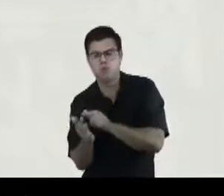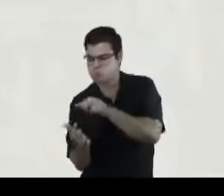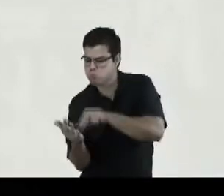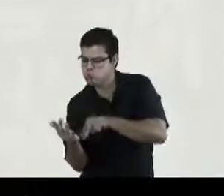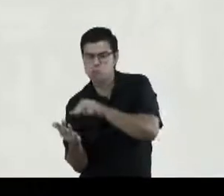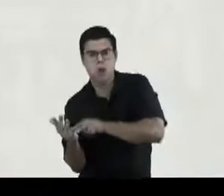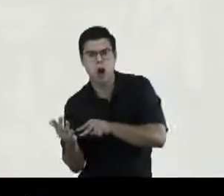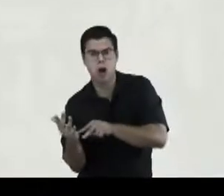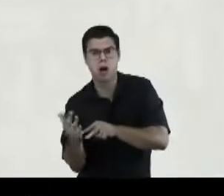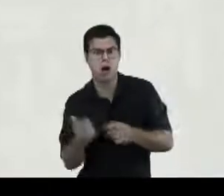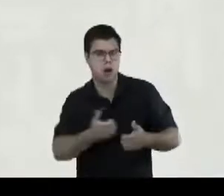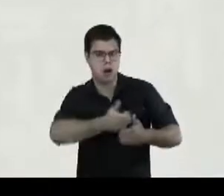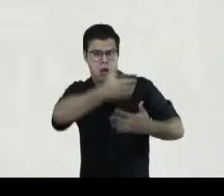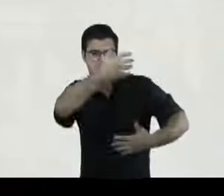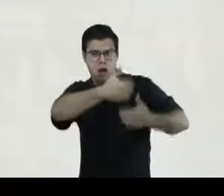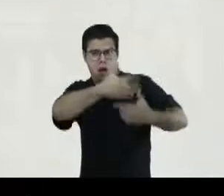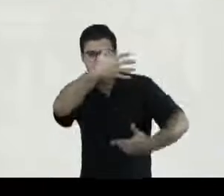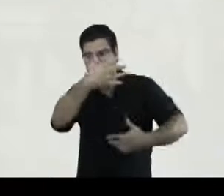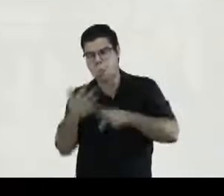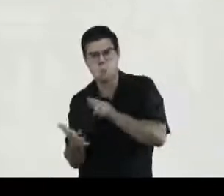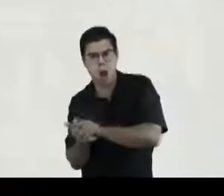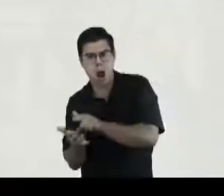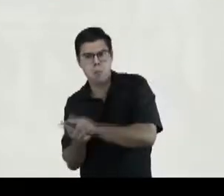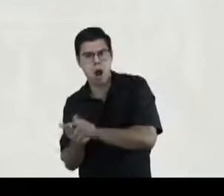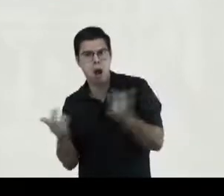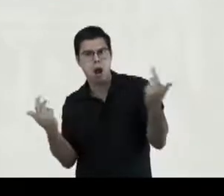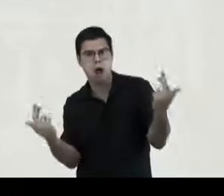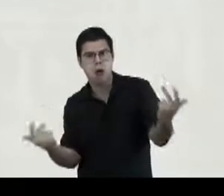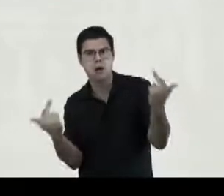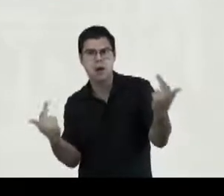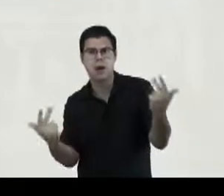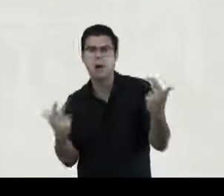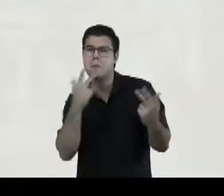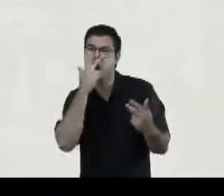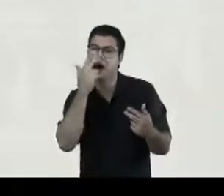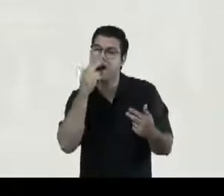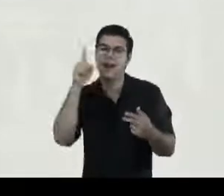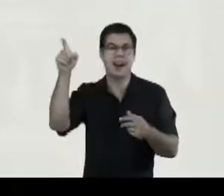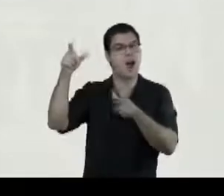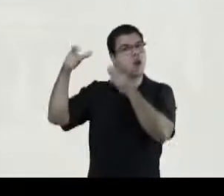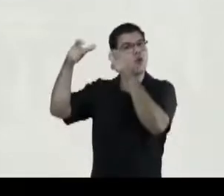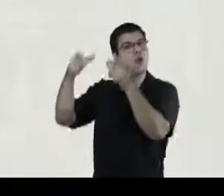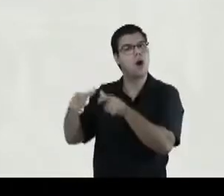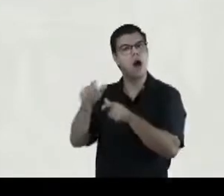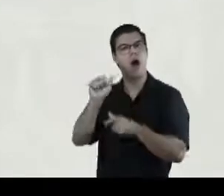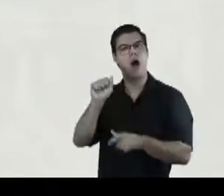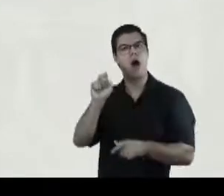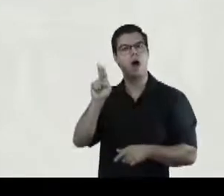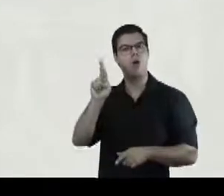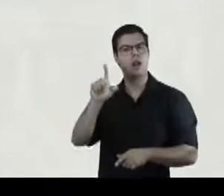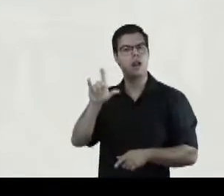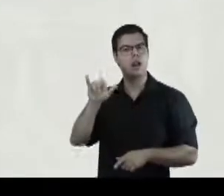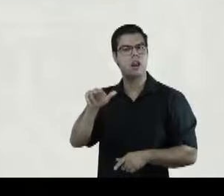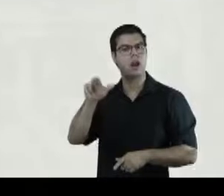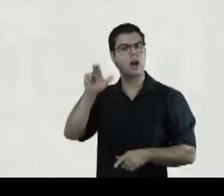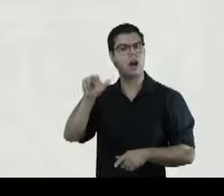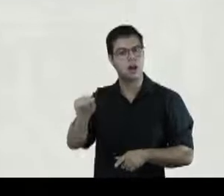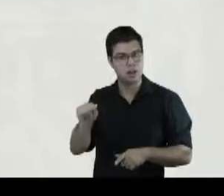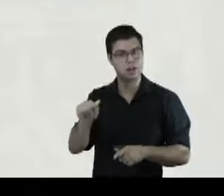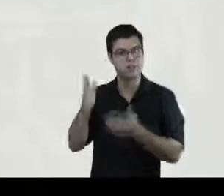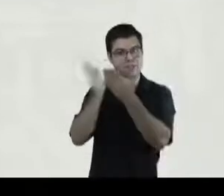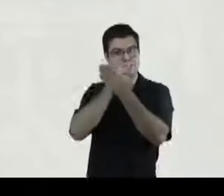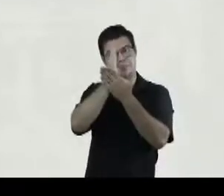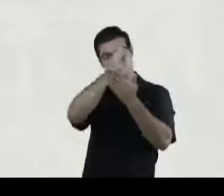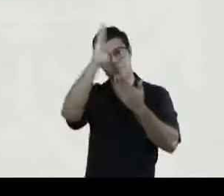Bibliotheca Bibliographia à Aureliana. Donc voilà, je crois que William, qui travaille depuis des dizaines d'années sur